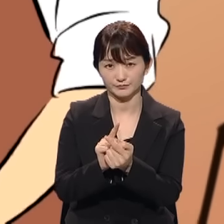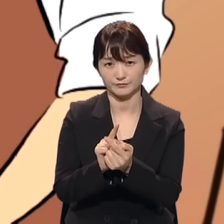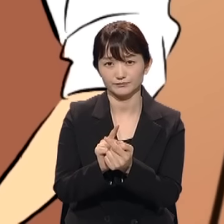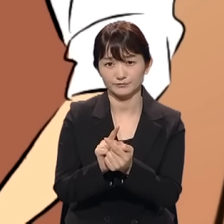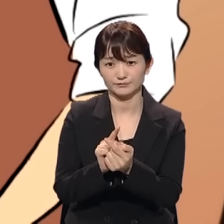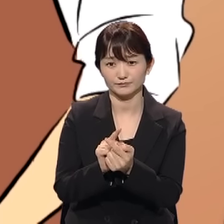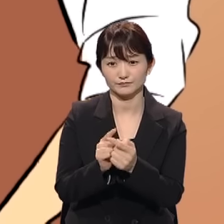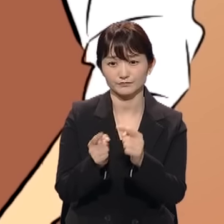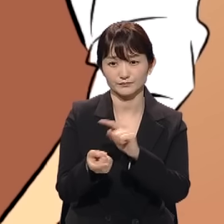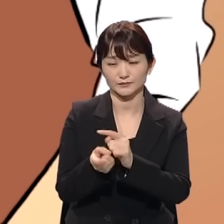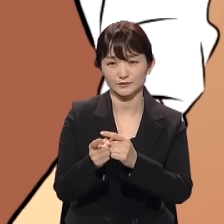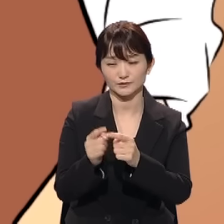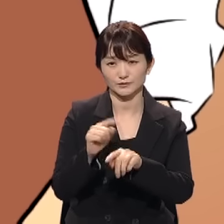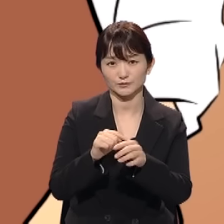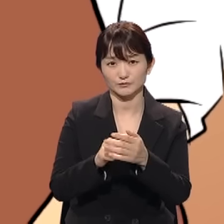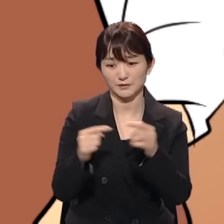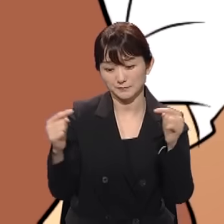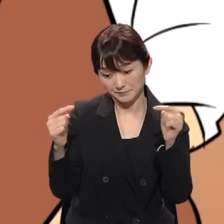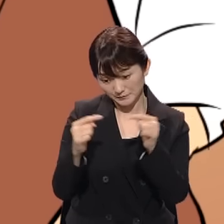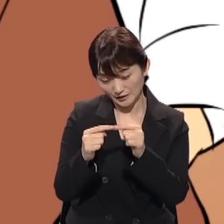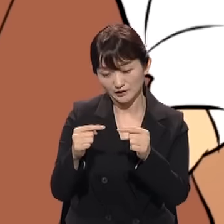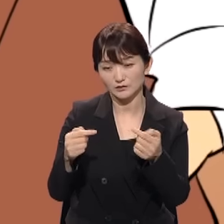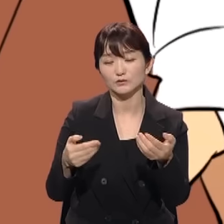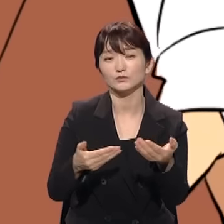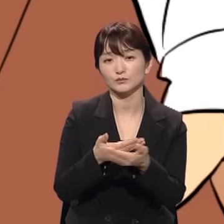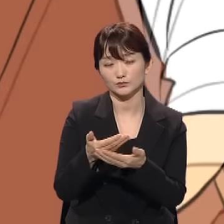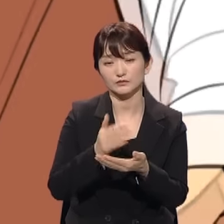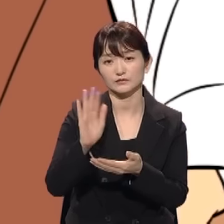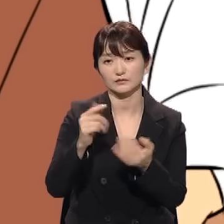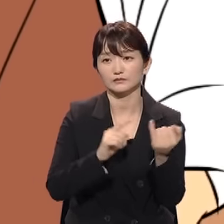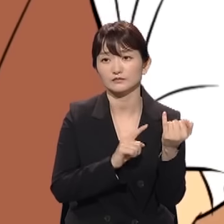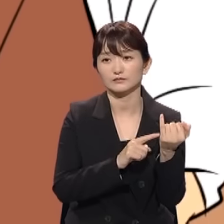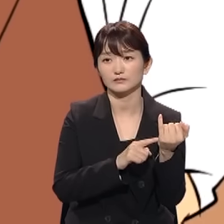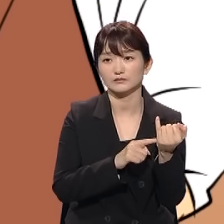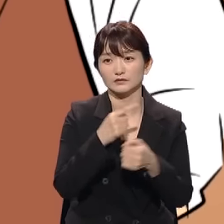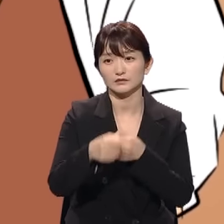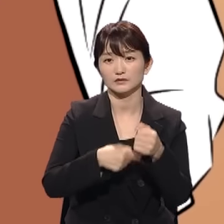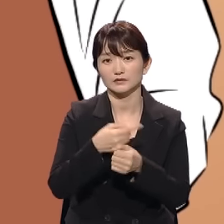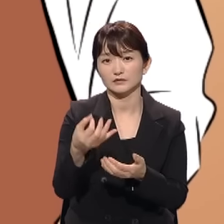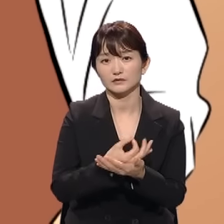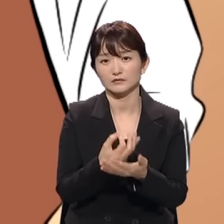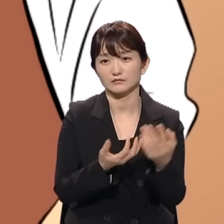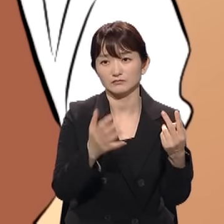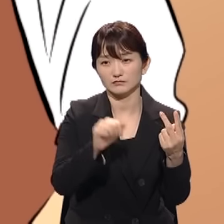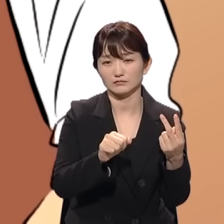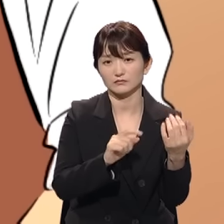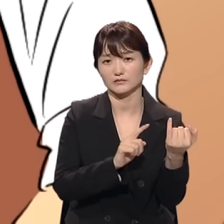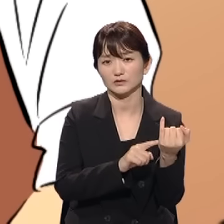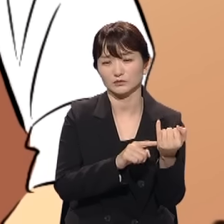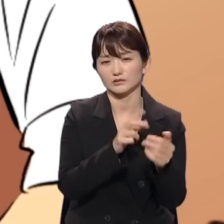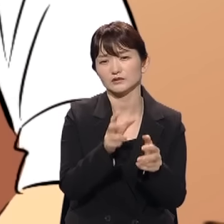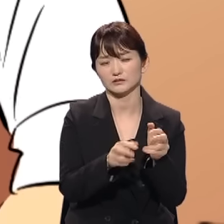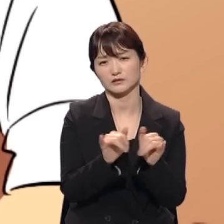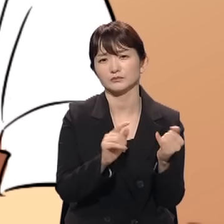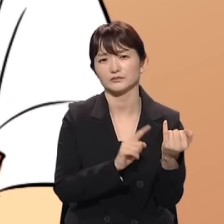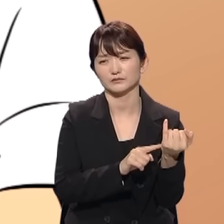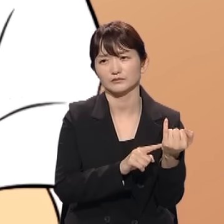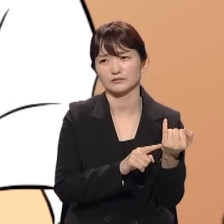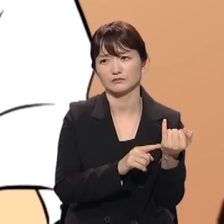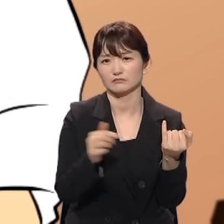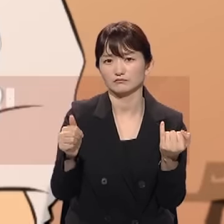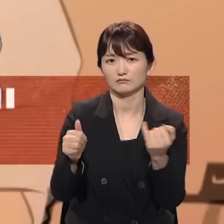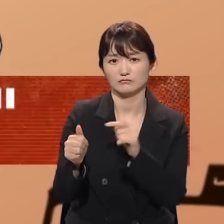마음이 통해서 교제하기까지 이러는데 이 사연자분이 연매출 2억 원의 어떤 30대 여성인데 잘 나가는 사업가였다라고 합니다. 근데